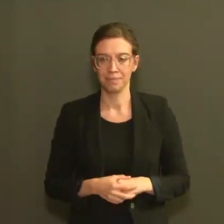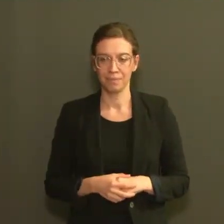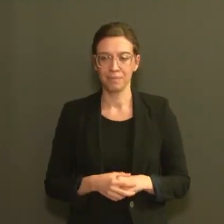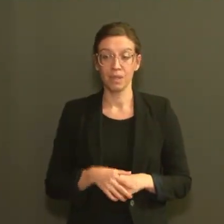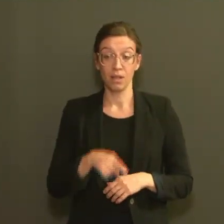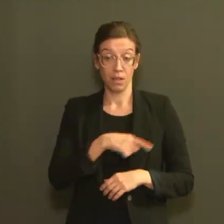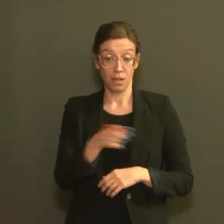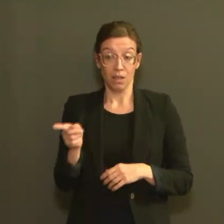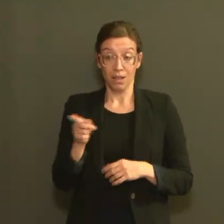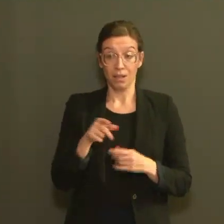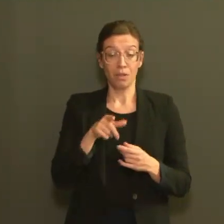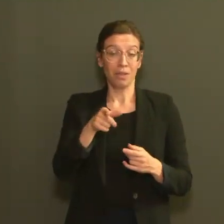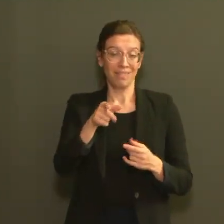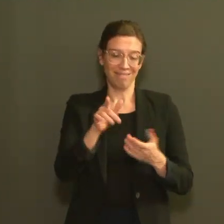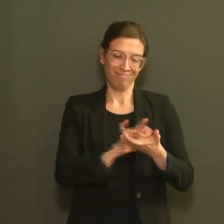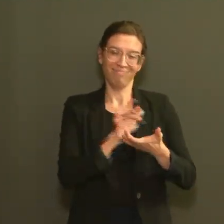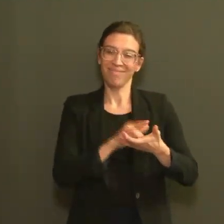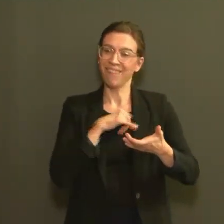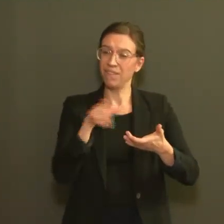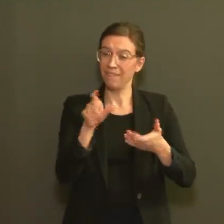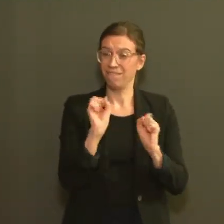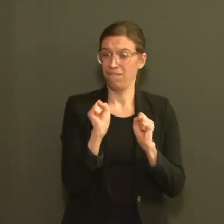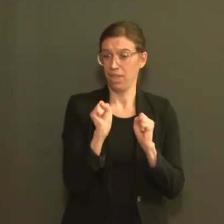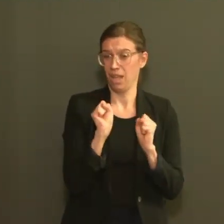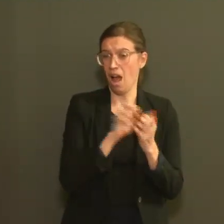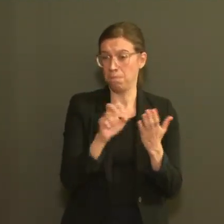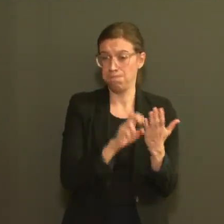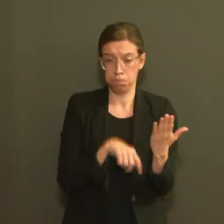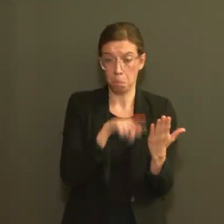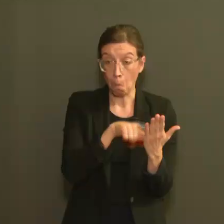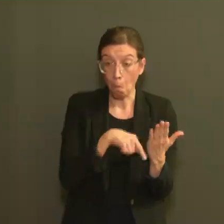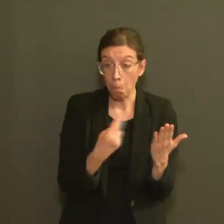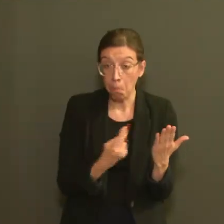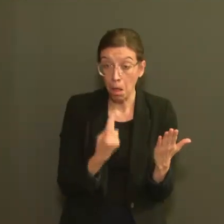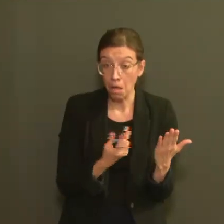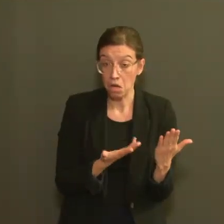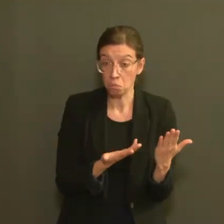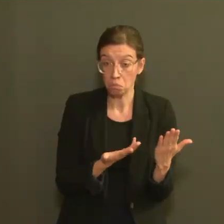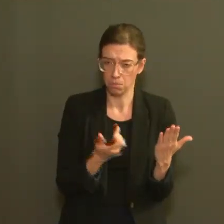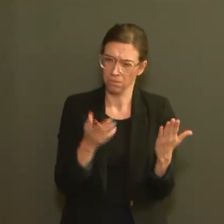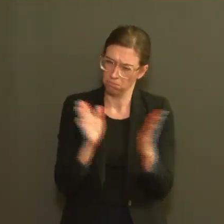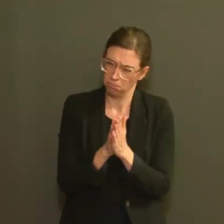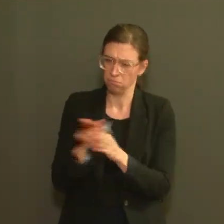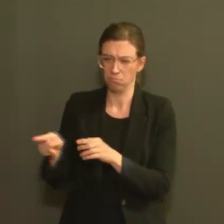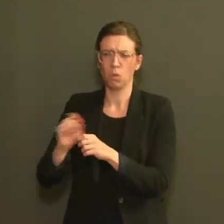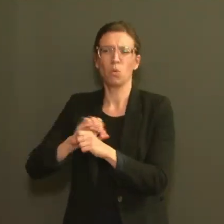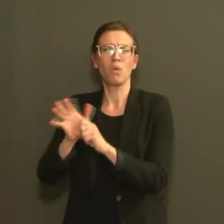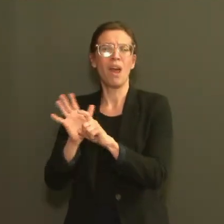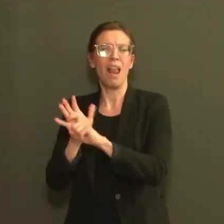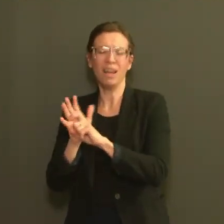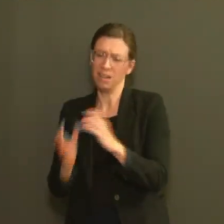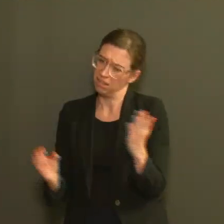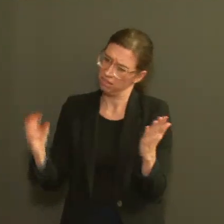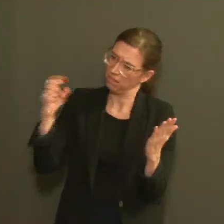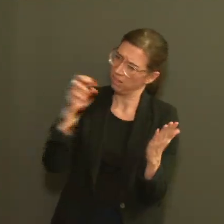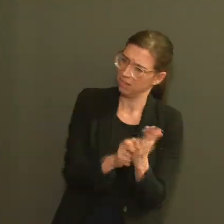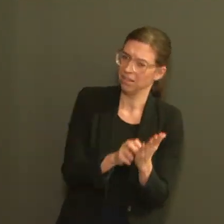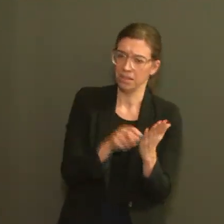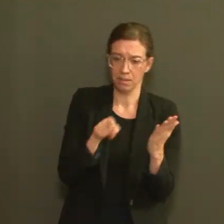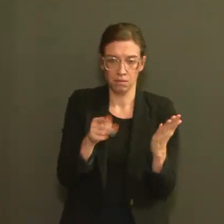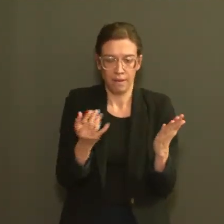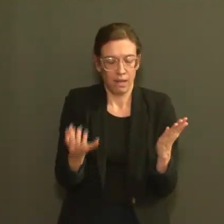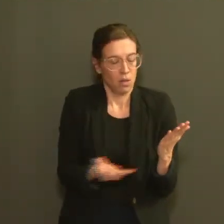deze applicatie kan letterlijk van levensbelang zijn. Neem dus uw verantwoordelijkheid en installeer deze tool op uw smartphone.